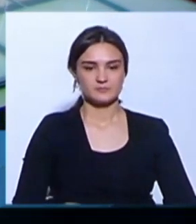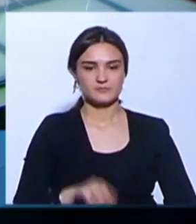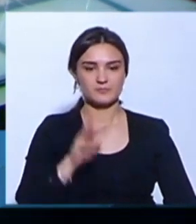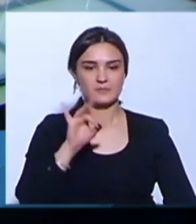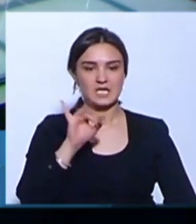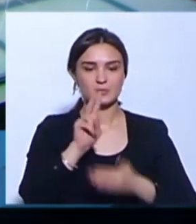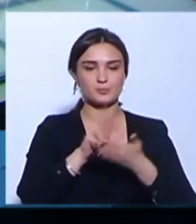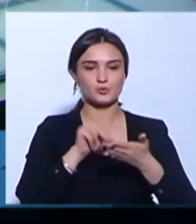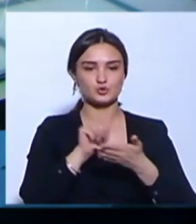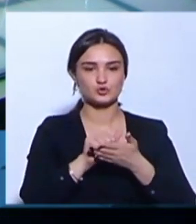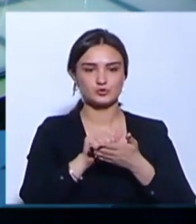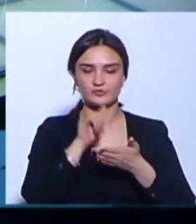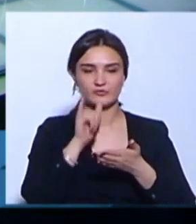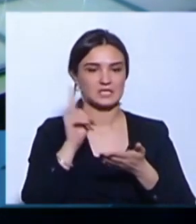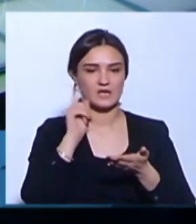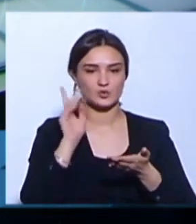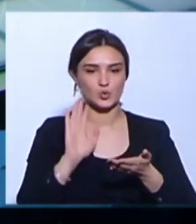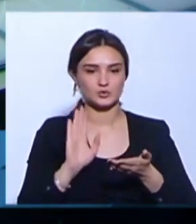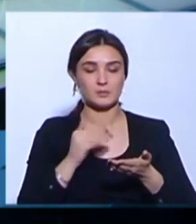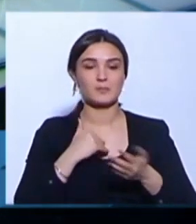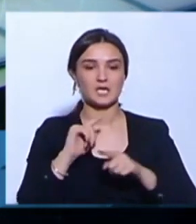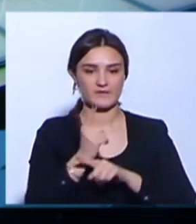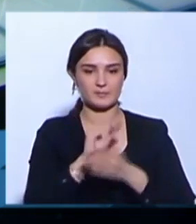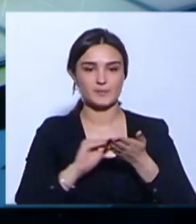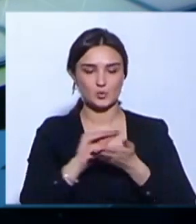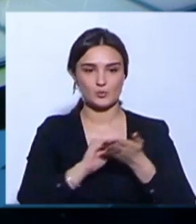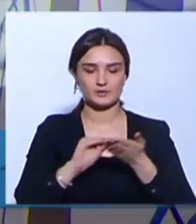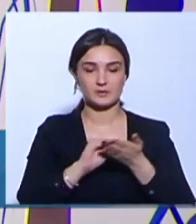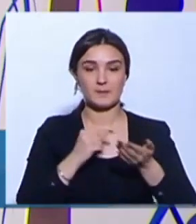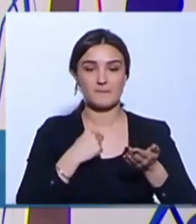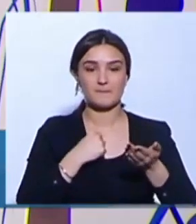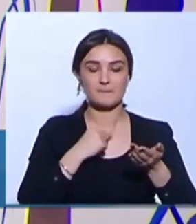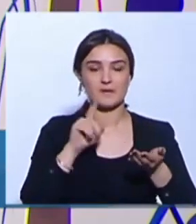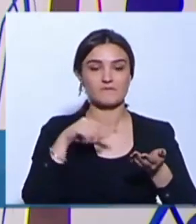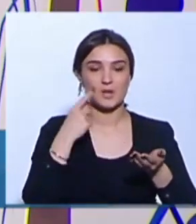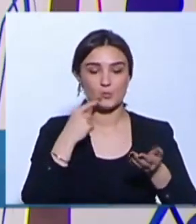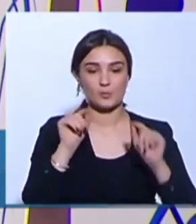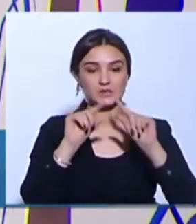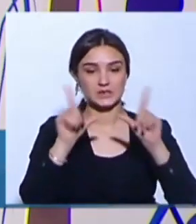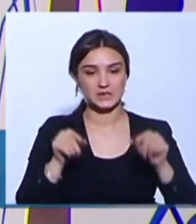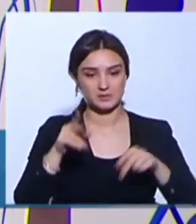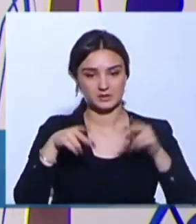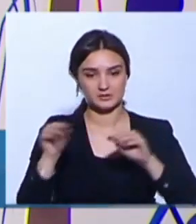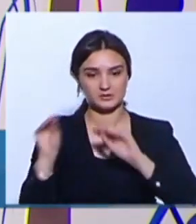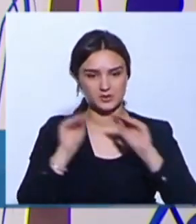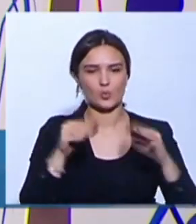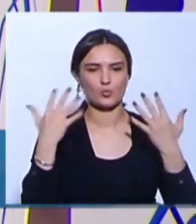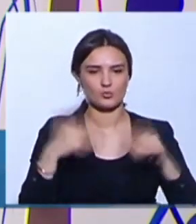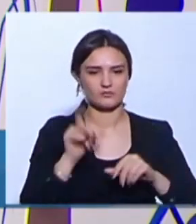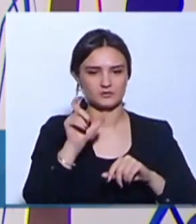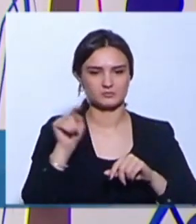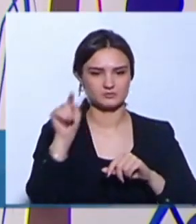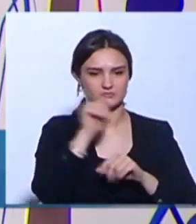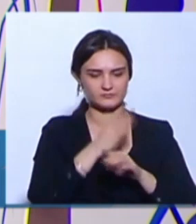მარი ბოდიშვით ხო ვერ გაიგონეთ. მე გავიმეორებ, მხედველობაში მქონდა თირკმლის გადანერგვა, ვისაც შაუტარდა